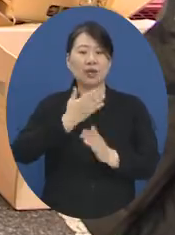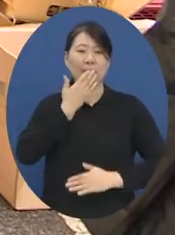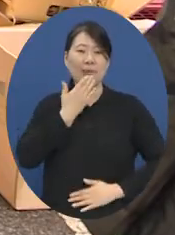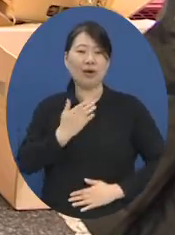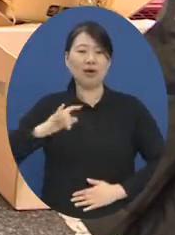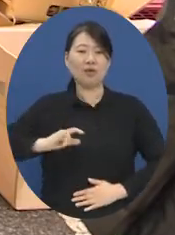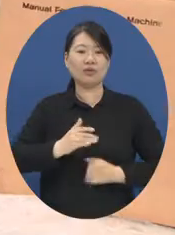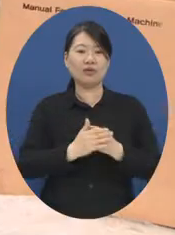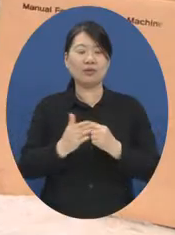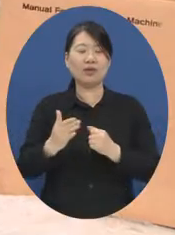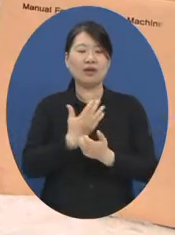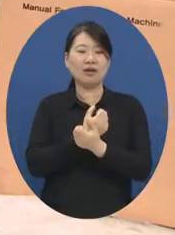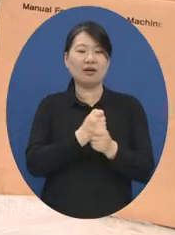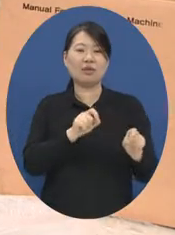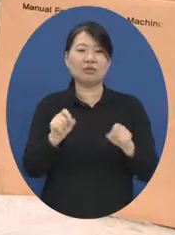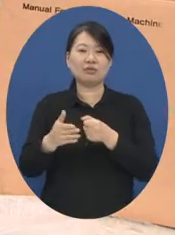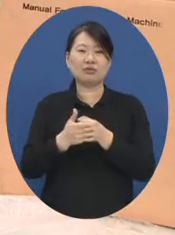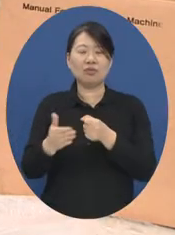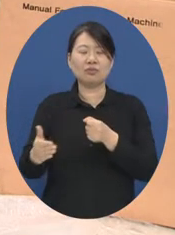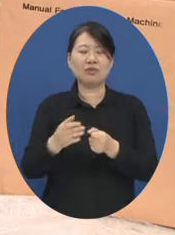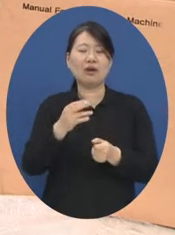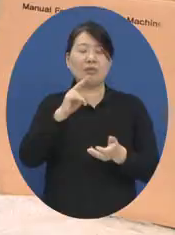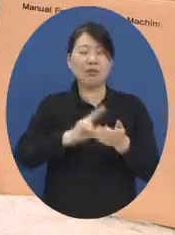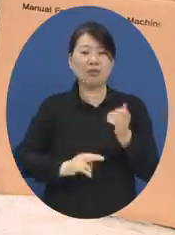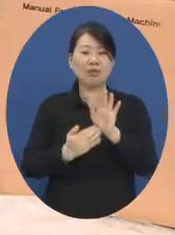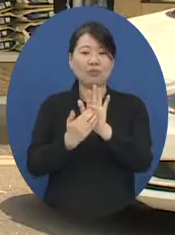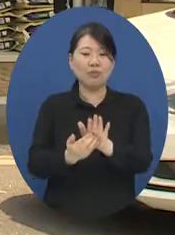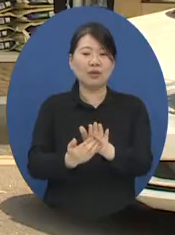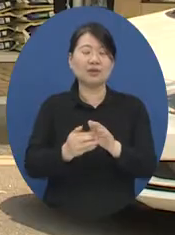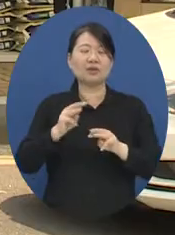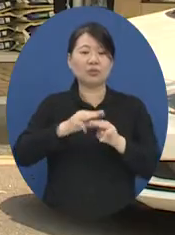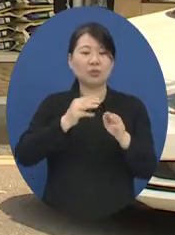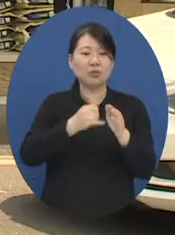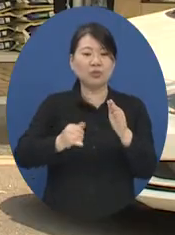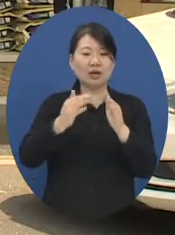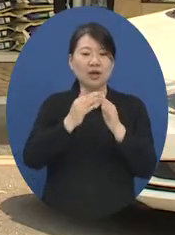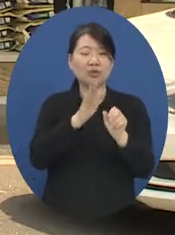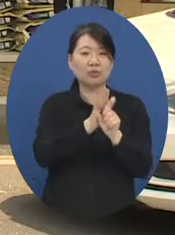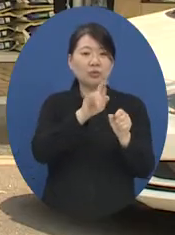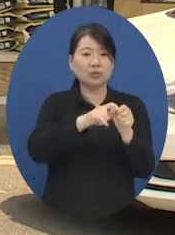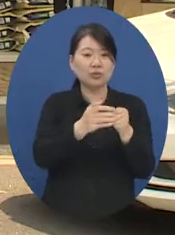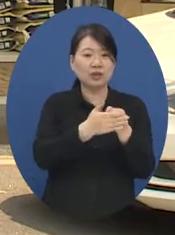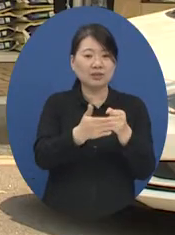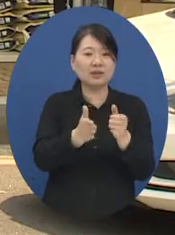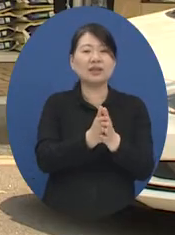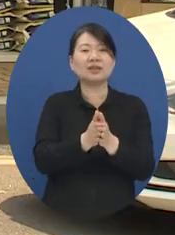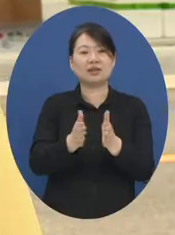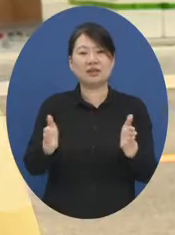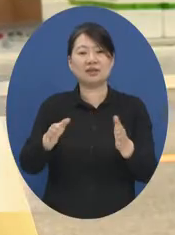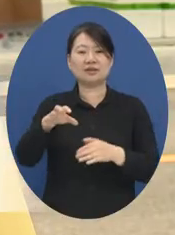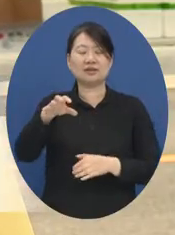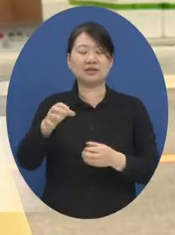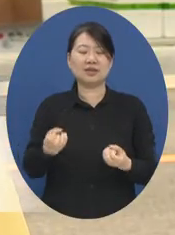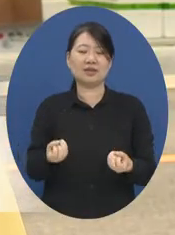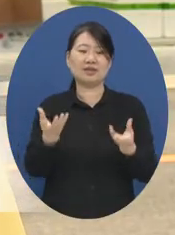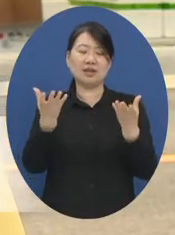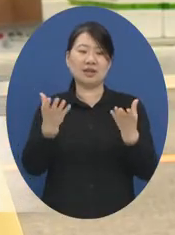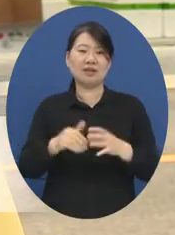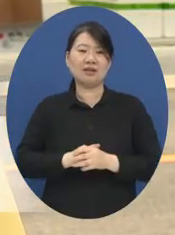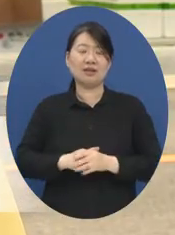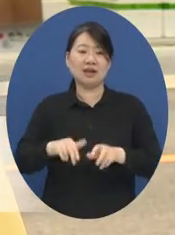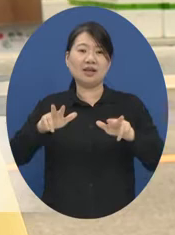개학 연기 대 납품이 막힌 친환경 농가들을 돕기 위해 경기도가 마련한 판매 행사 합니다 지금 어